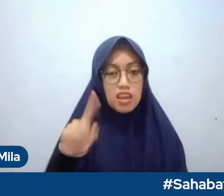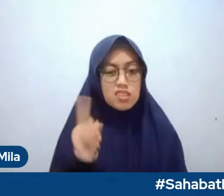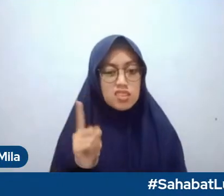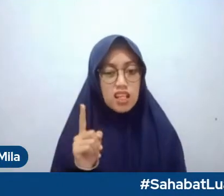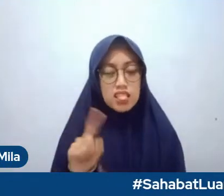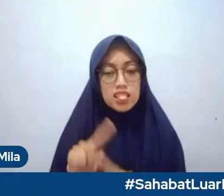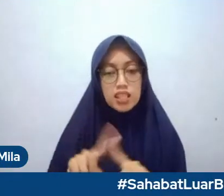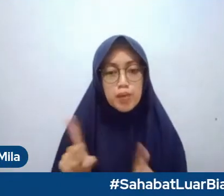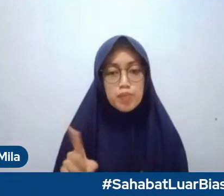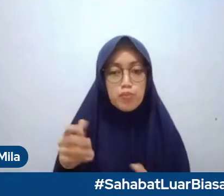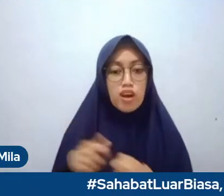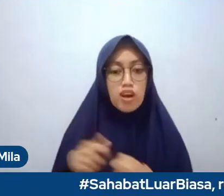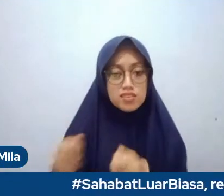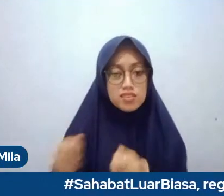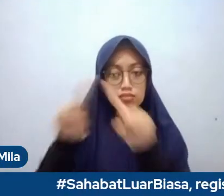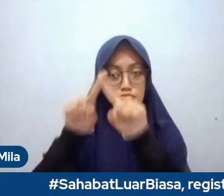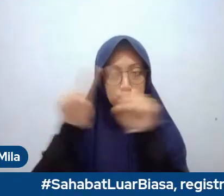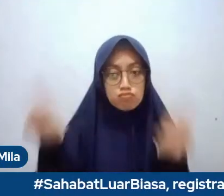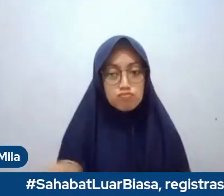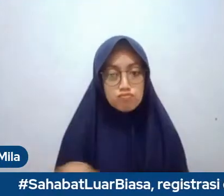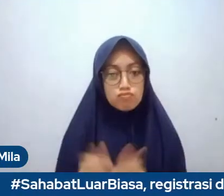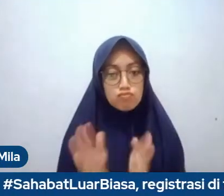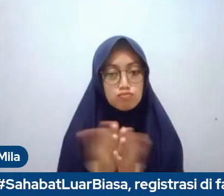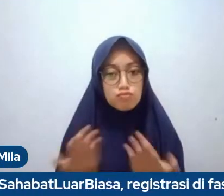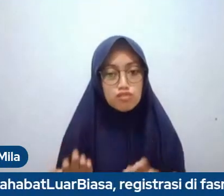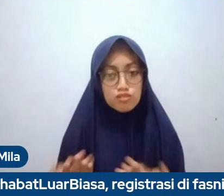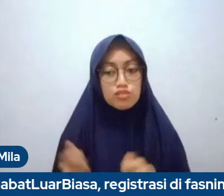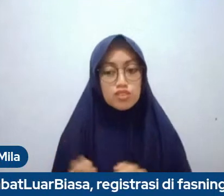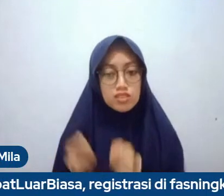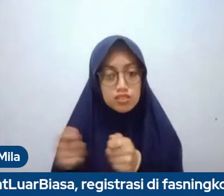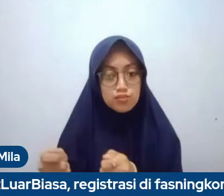yayasan Kids